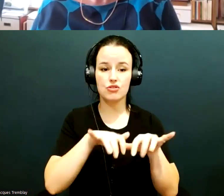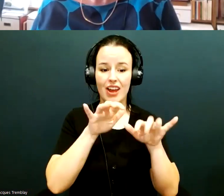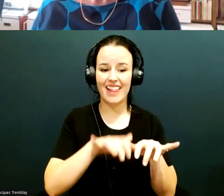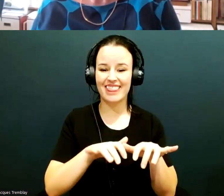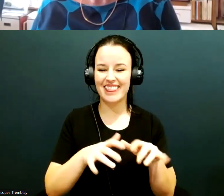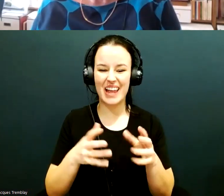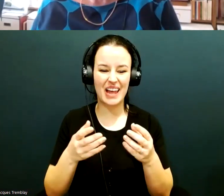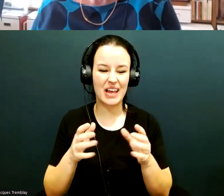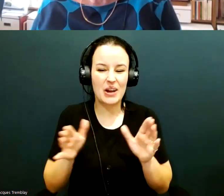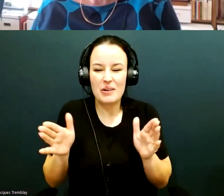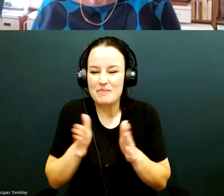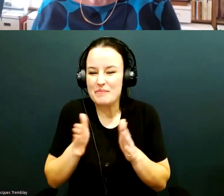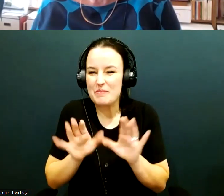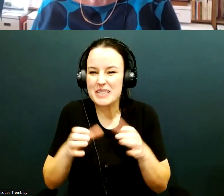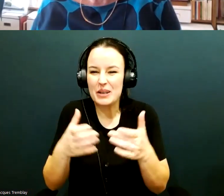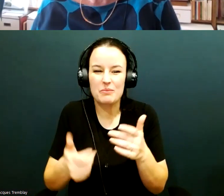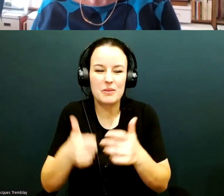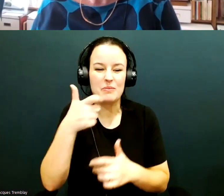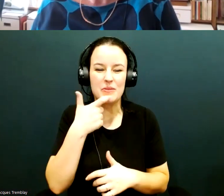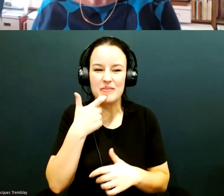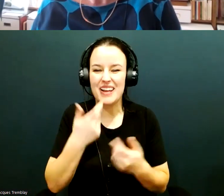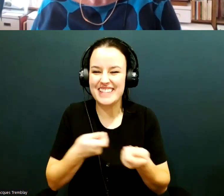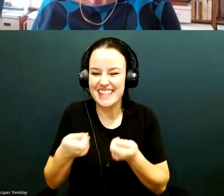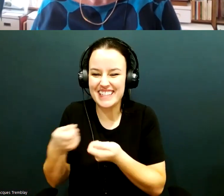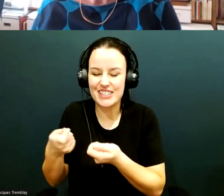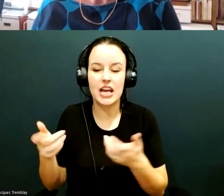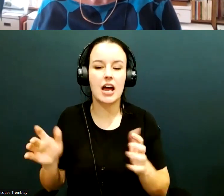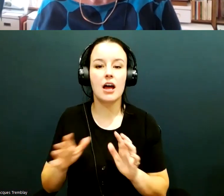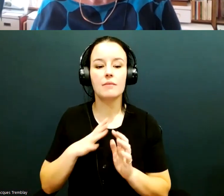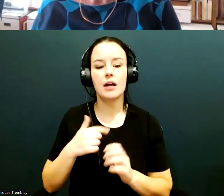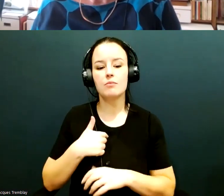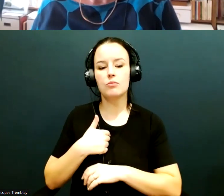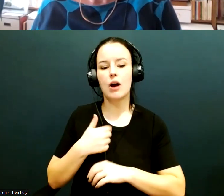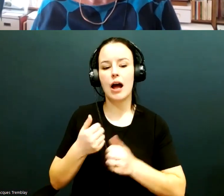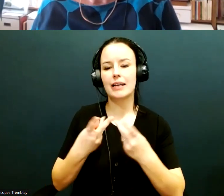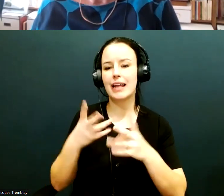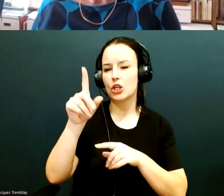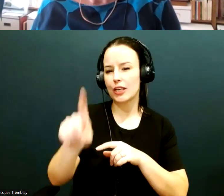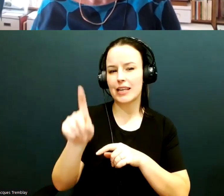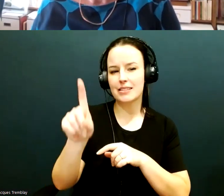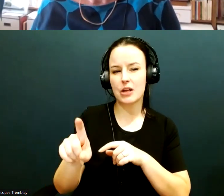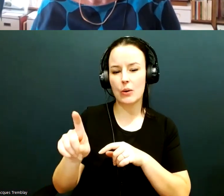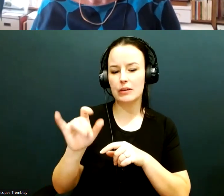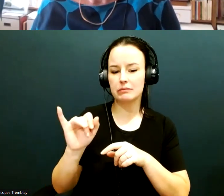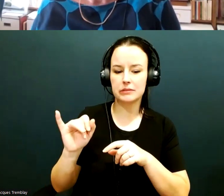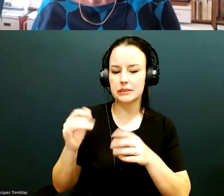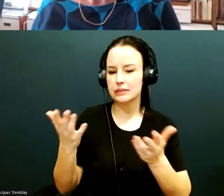beaucoup, c'est un groupe intime, donc c'est plus facile à suivre. Mais moi, j'avais aussi quelques questions en attendant.